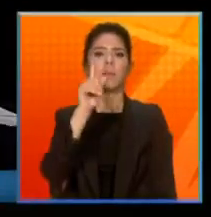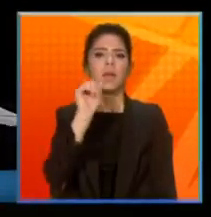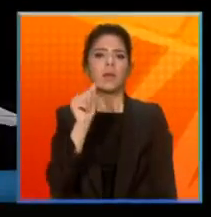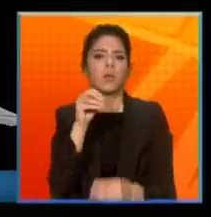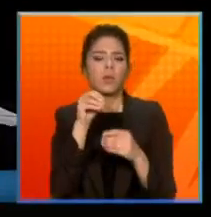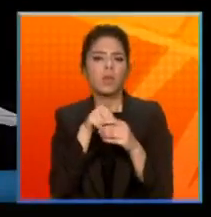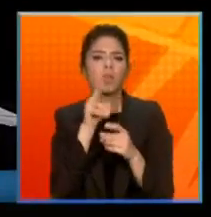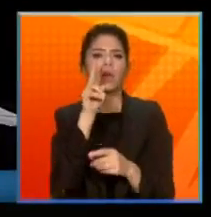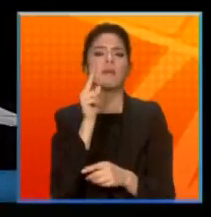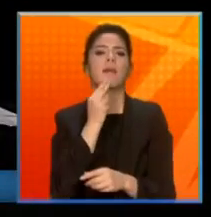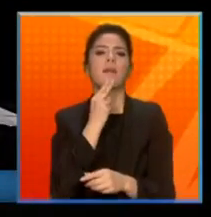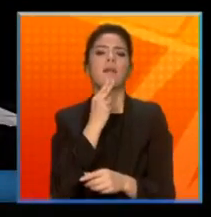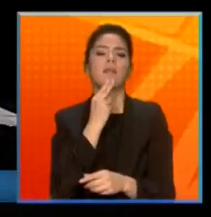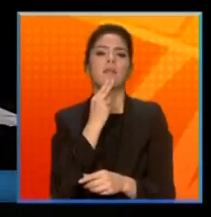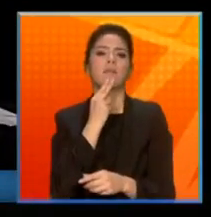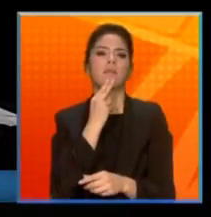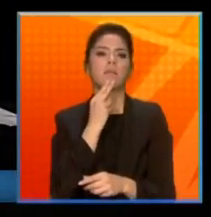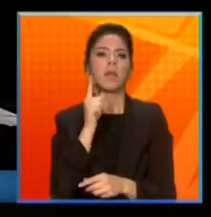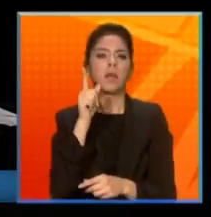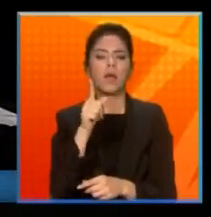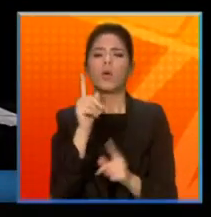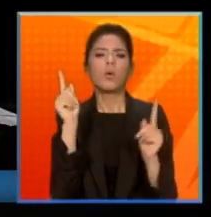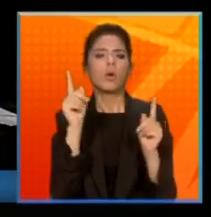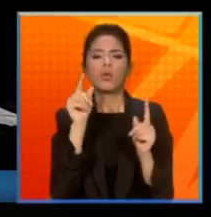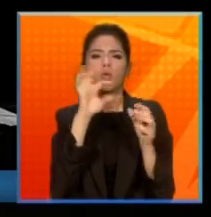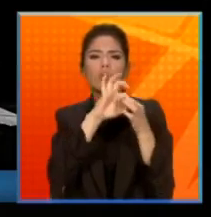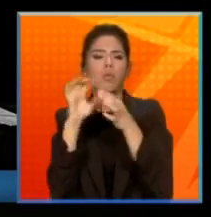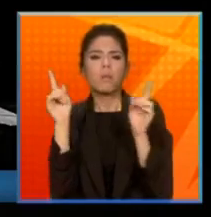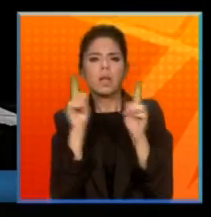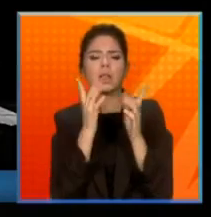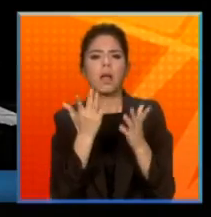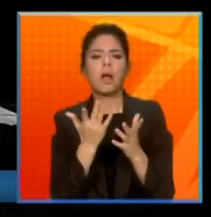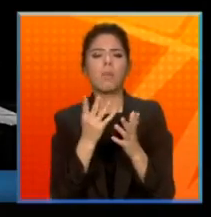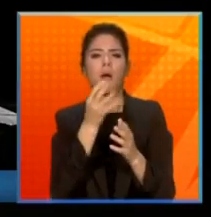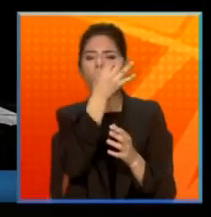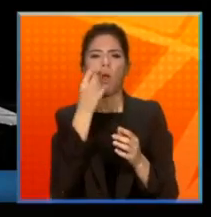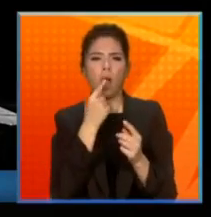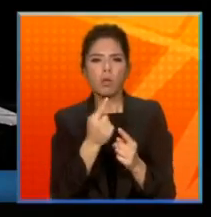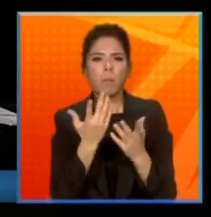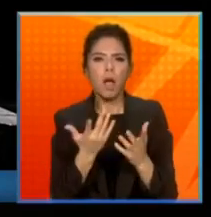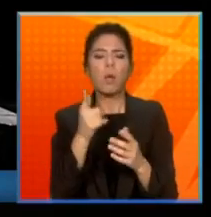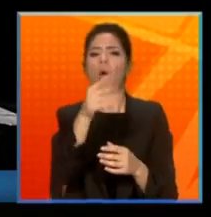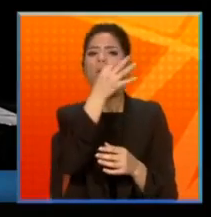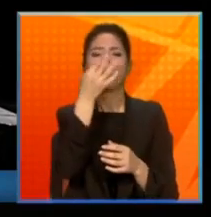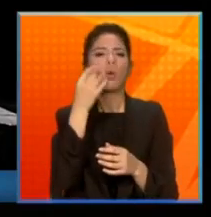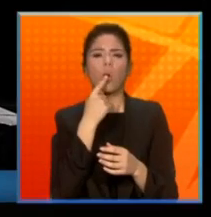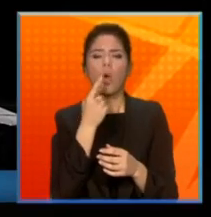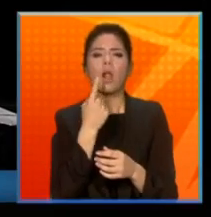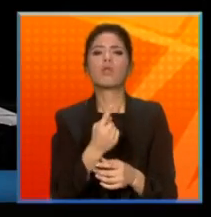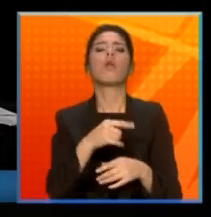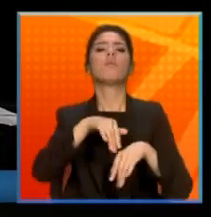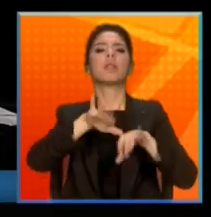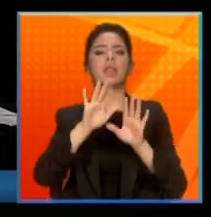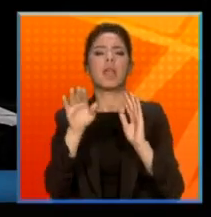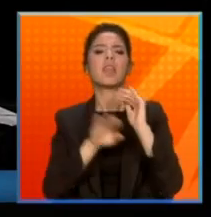Bir günde iki kadın daha. Cümle çok kısa. Bir çırpıda çıkıveriyor ağızdan ama söylendiği kadar kolay değil yaşanan